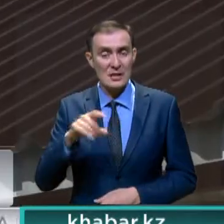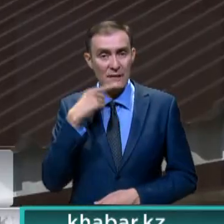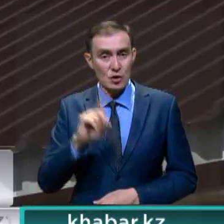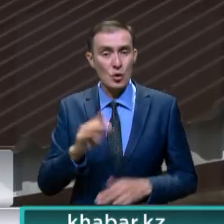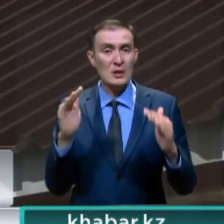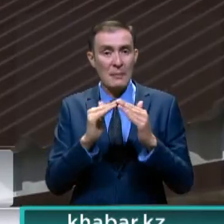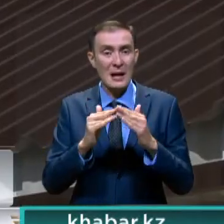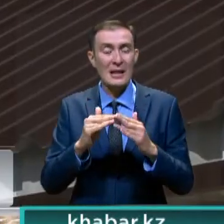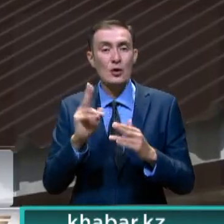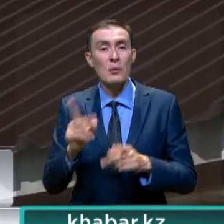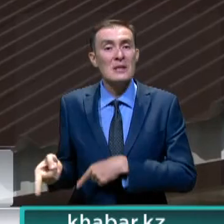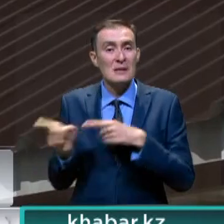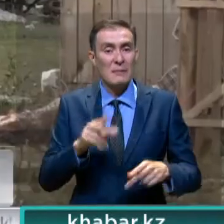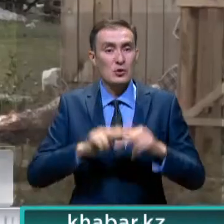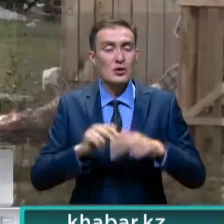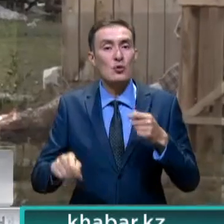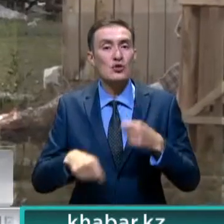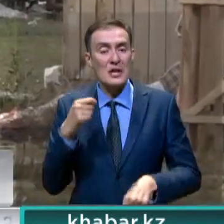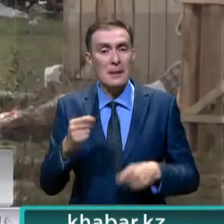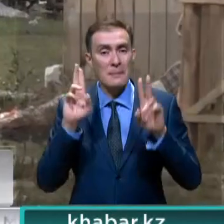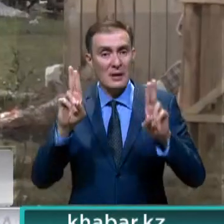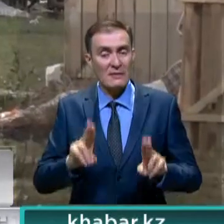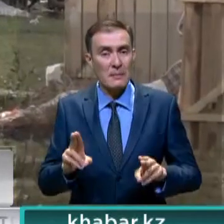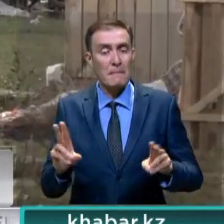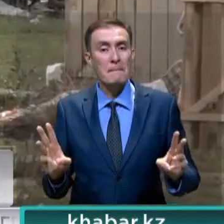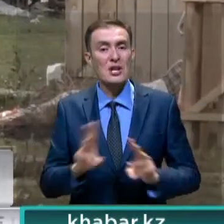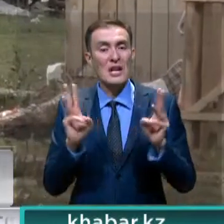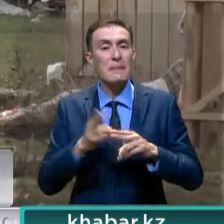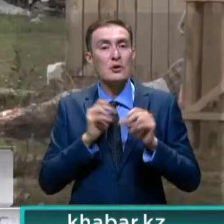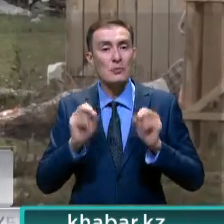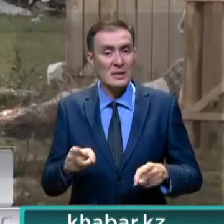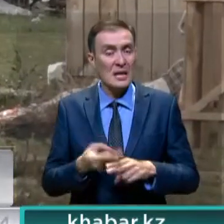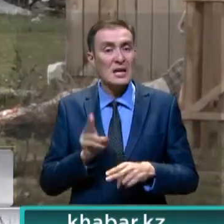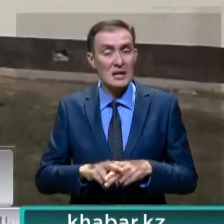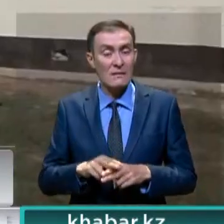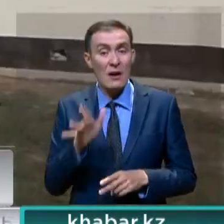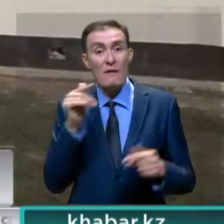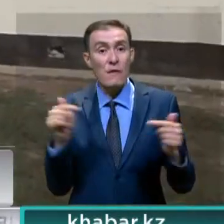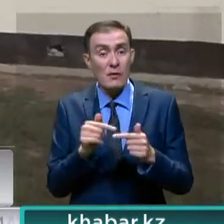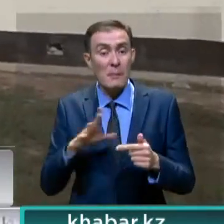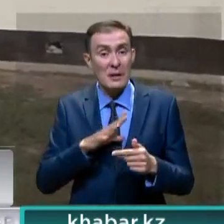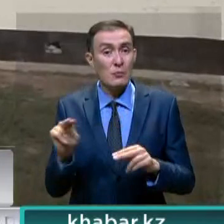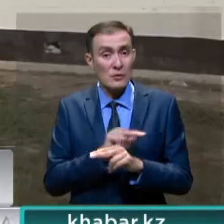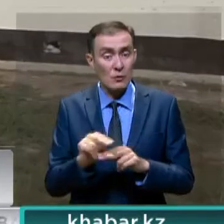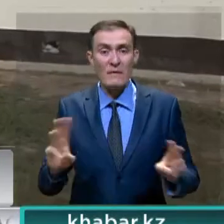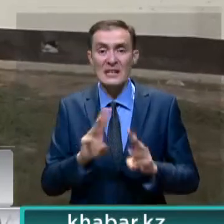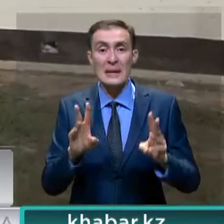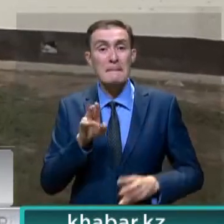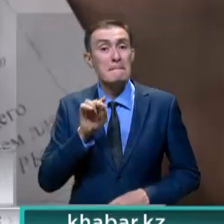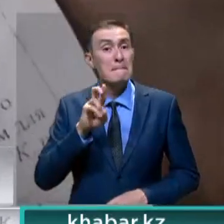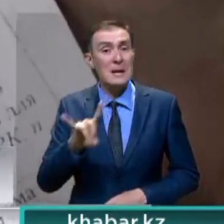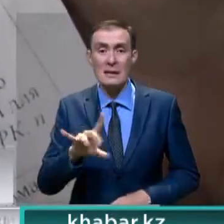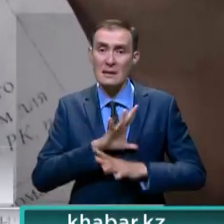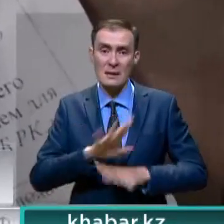что дома для переселенцев построены с нарушениями требований пожарной безопасности. И если бы их вовремя устранили, то возгорание бы, может, и не